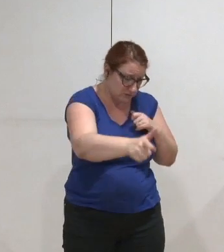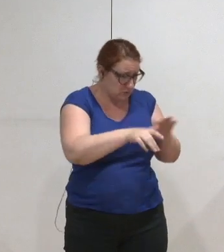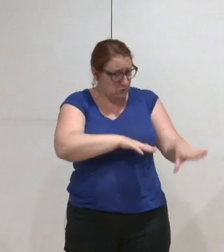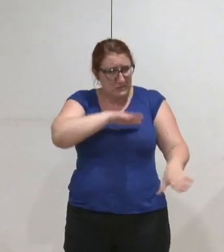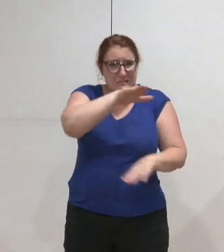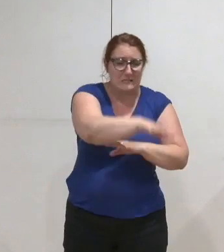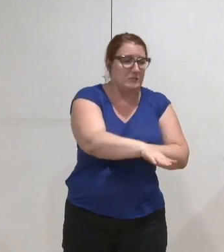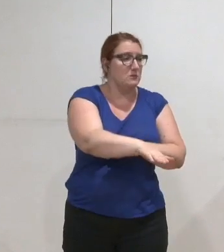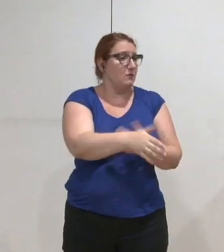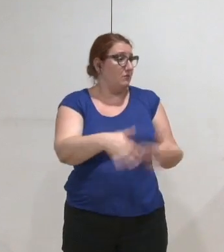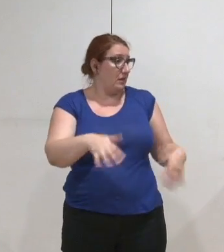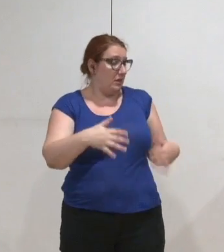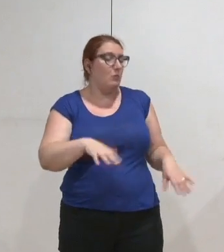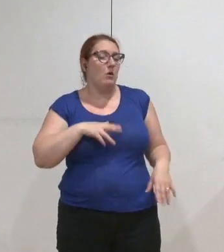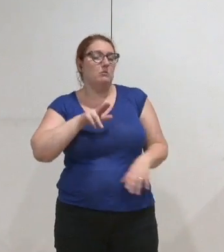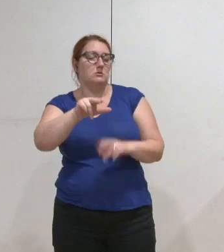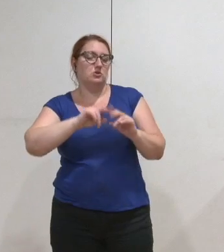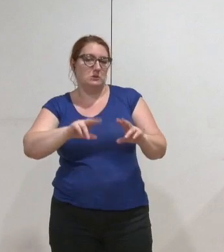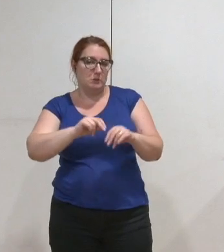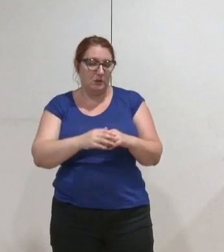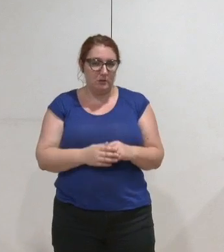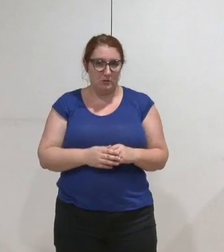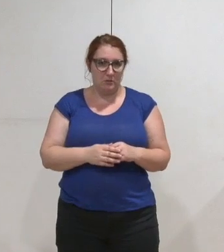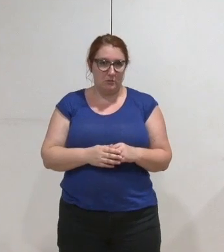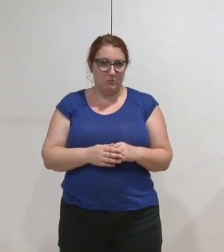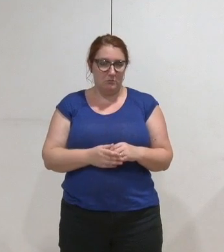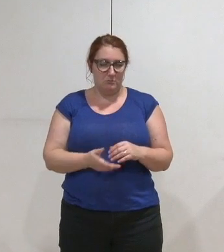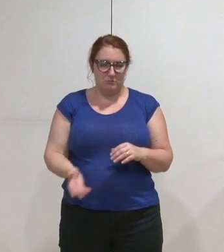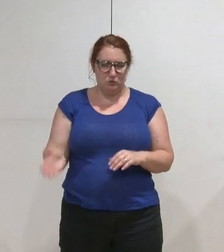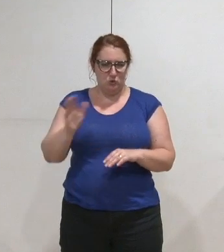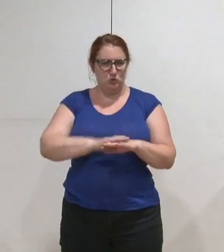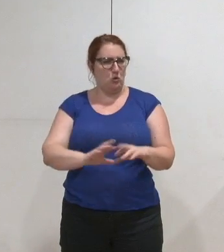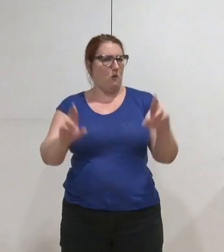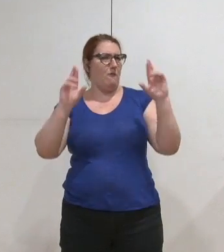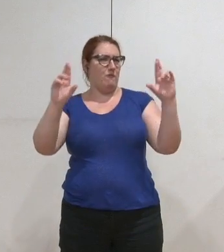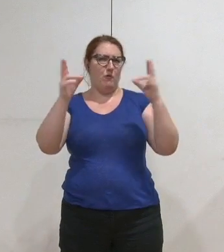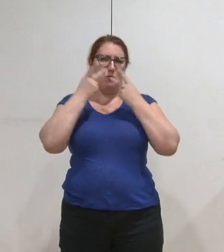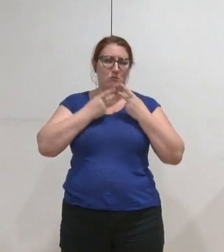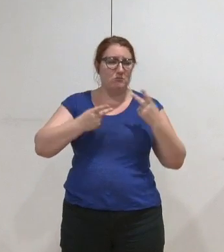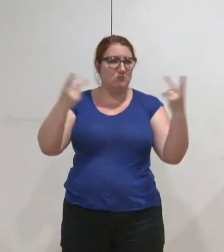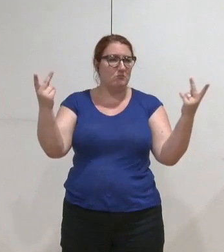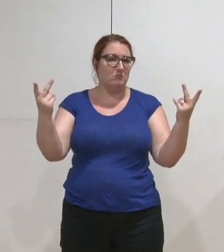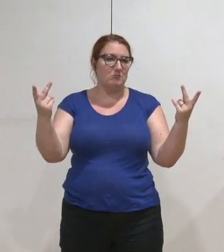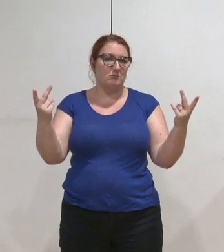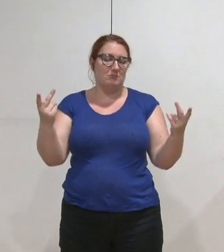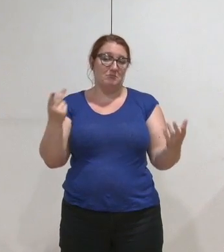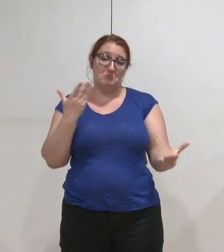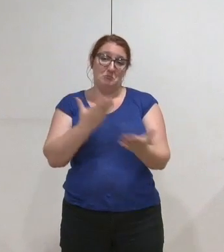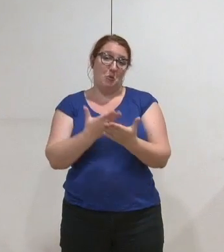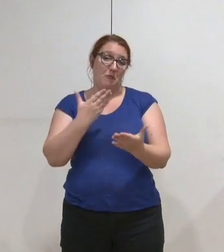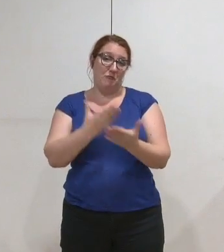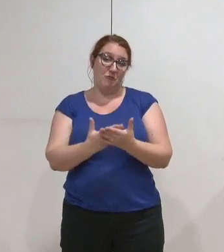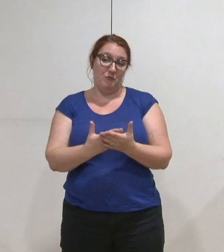euh en soit amené à faire un vœux en dit long sur votre volonté